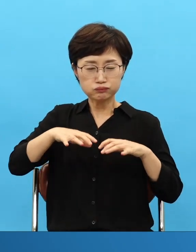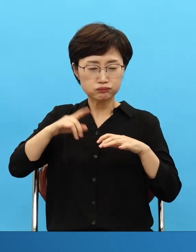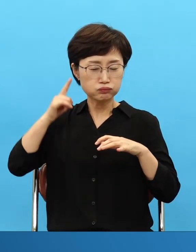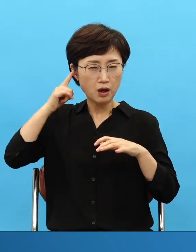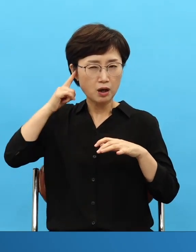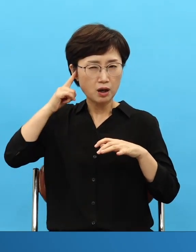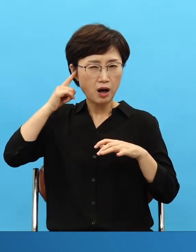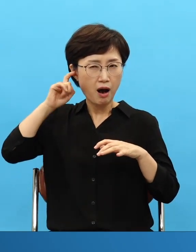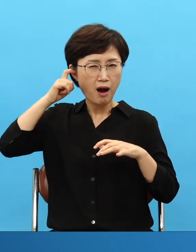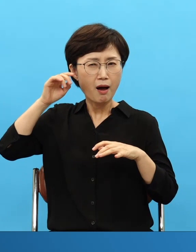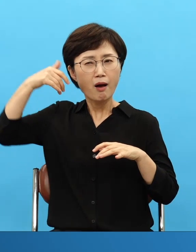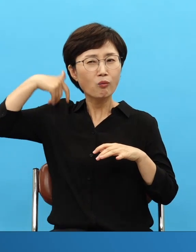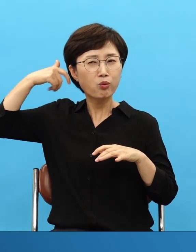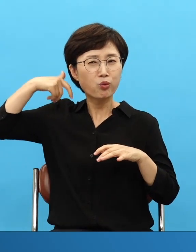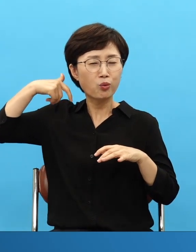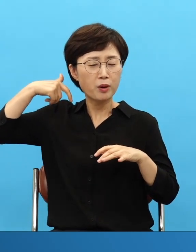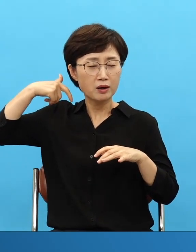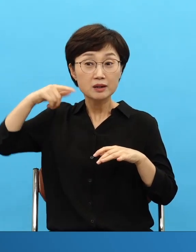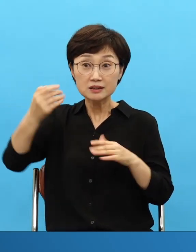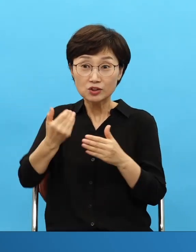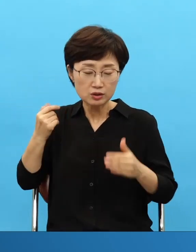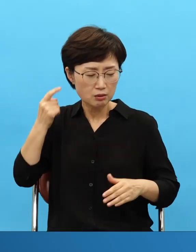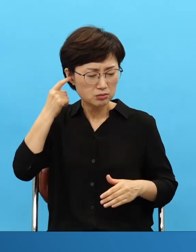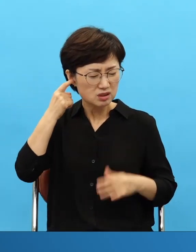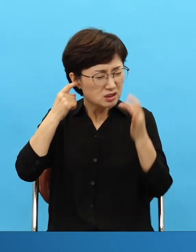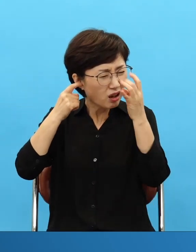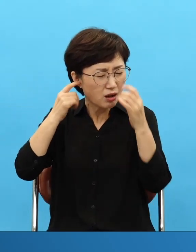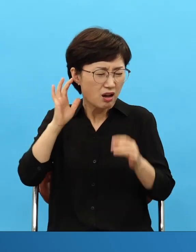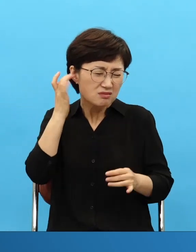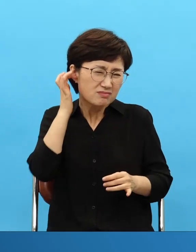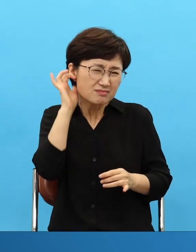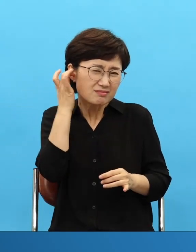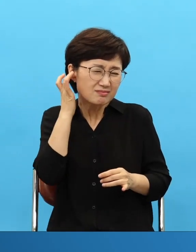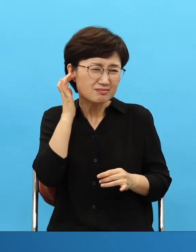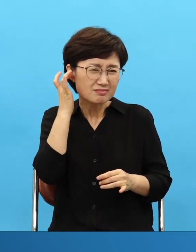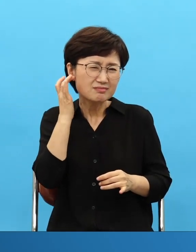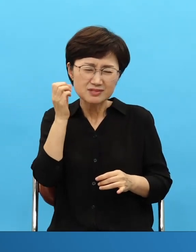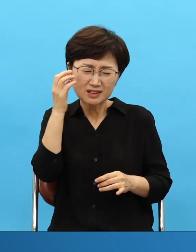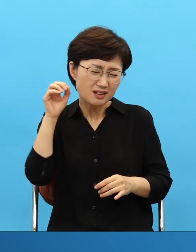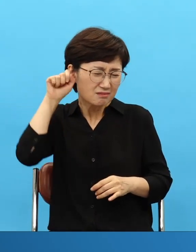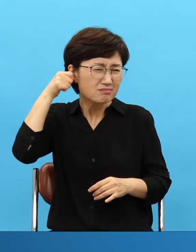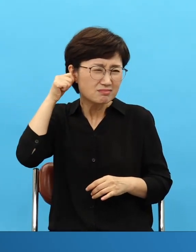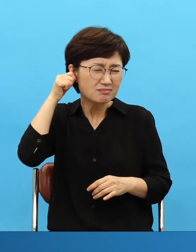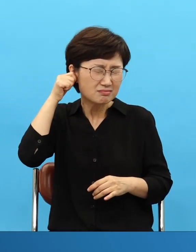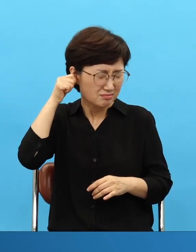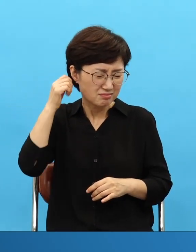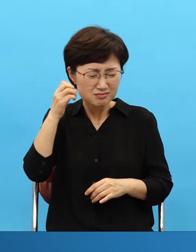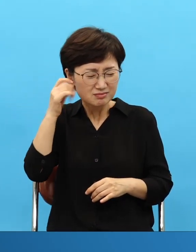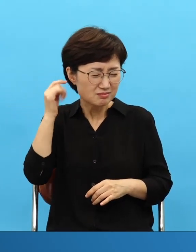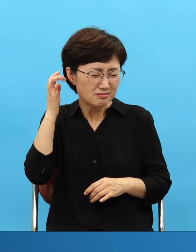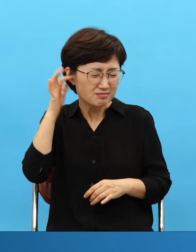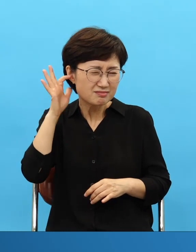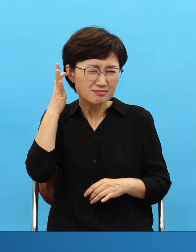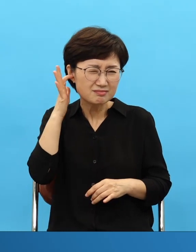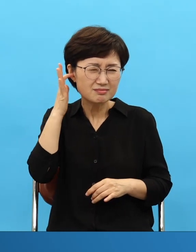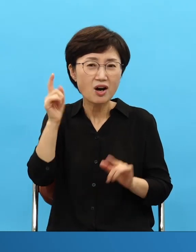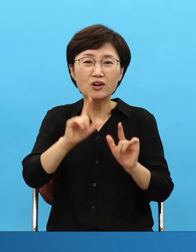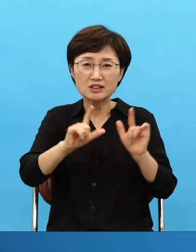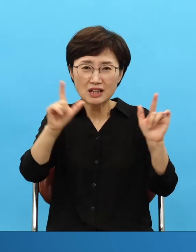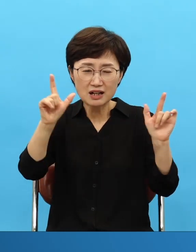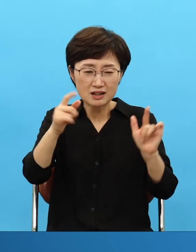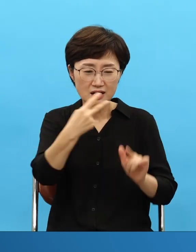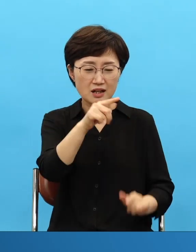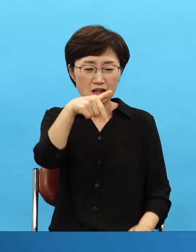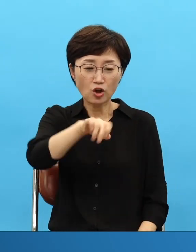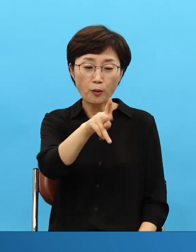So I had a very high basal temperature. My body temperature began to rise and come up towards my head area. And so it's a 어느 little 날 bit itchy. 덕평에